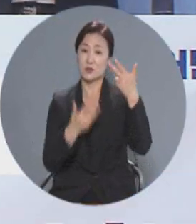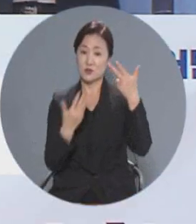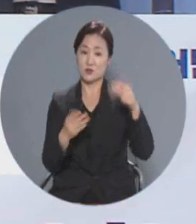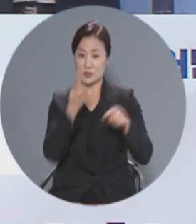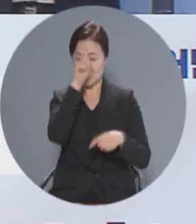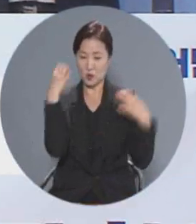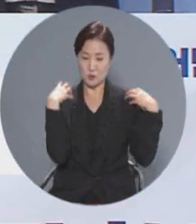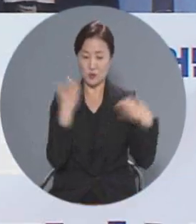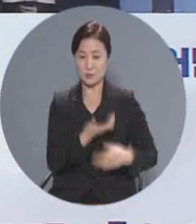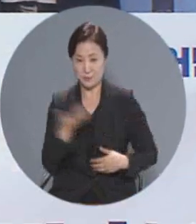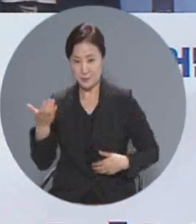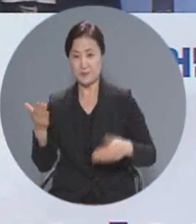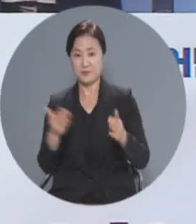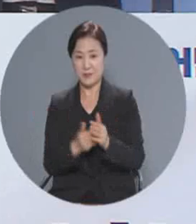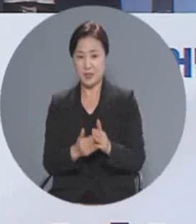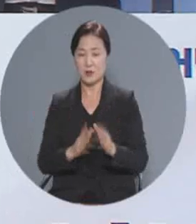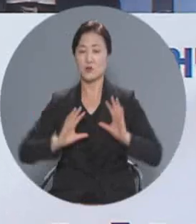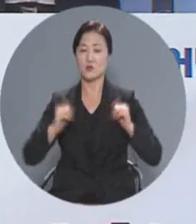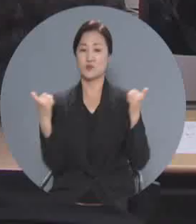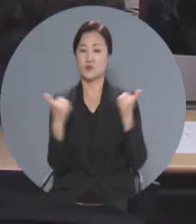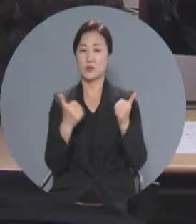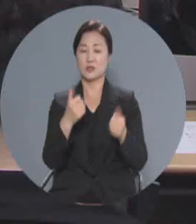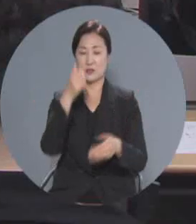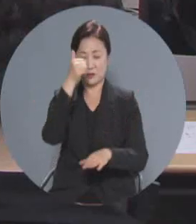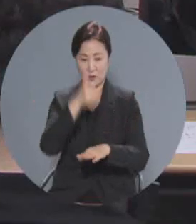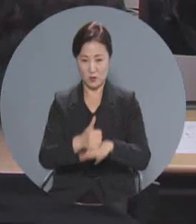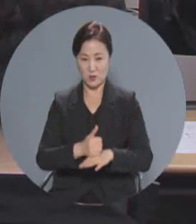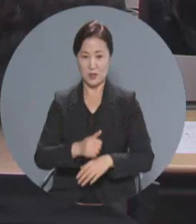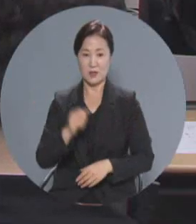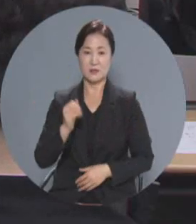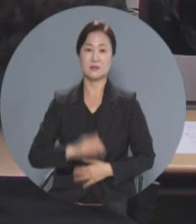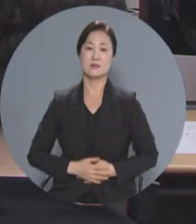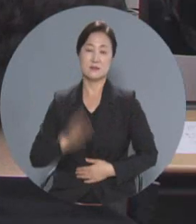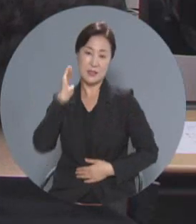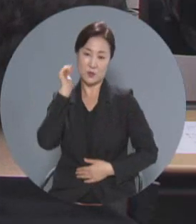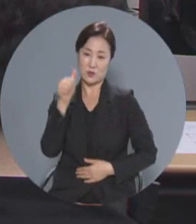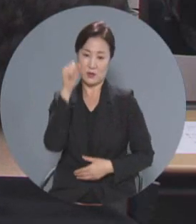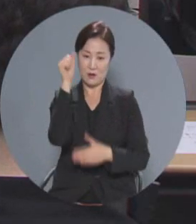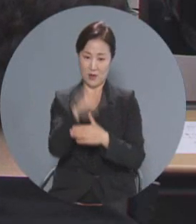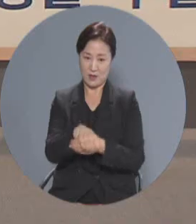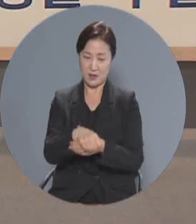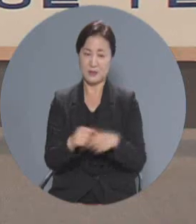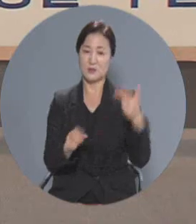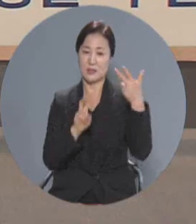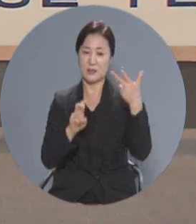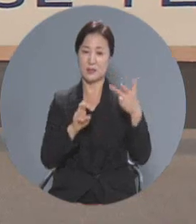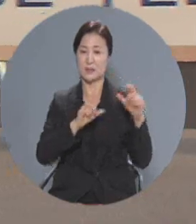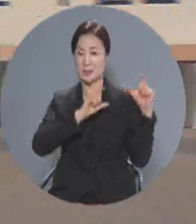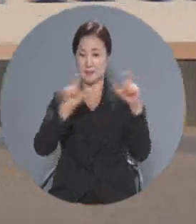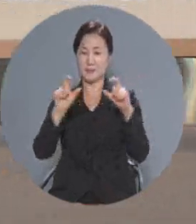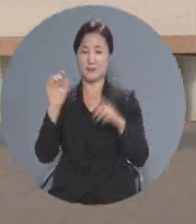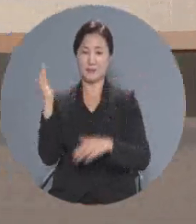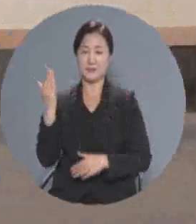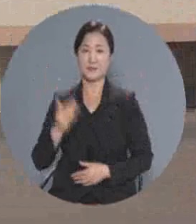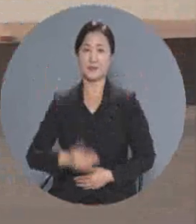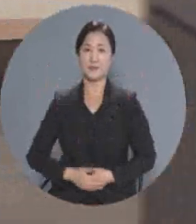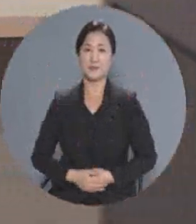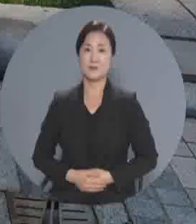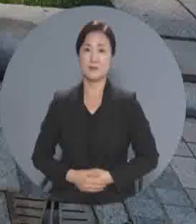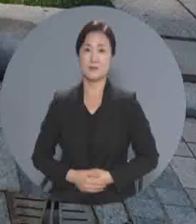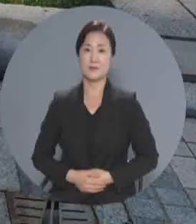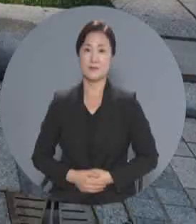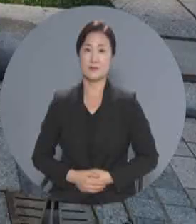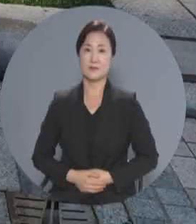이송됐고 13일 국무회의 의결과 대통령 재가를 거쳐 7월 20일 공포됐습니다.